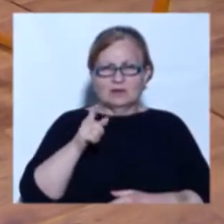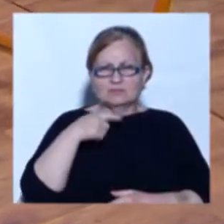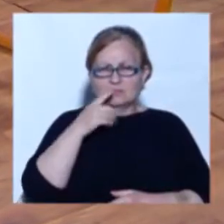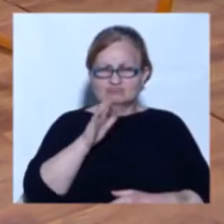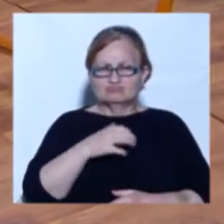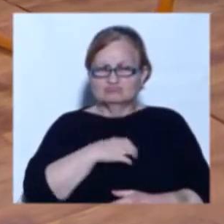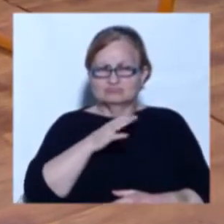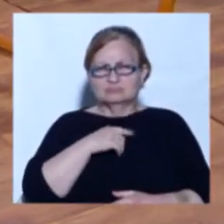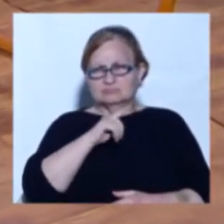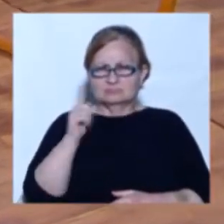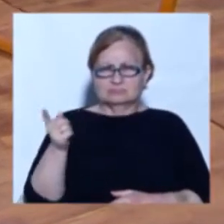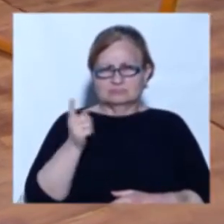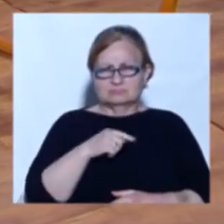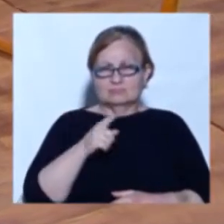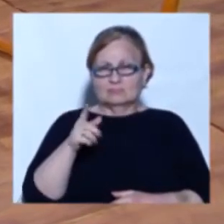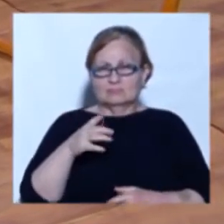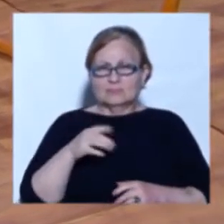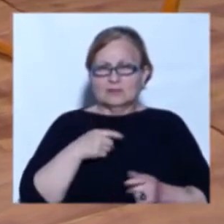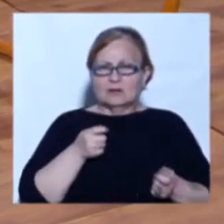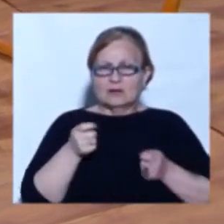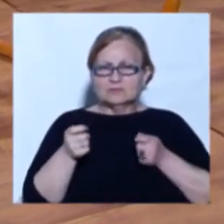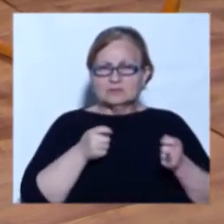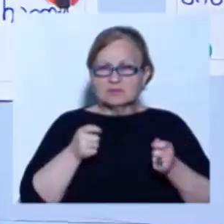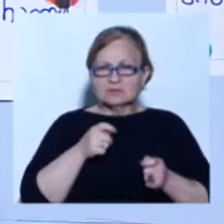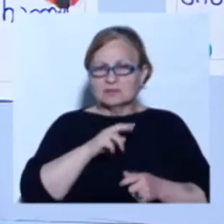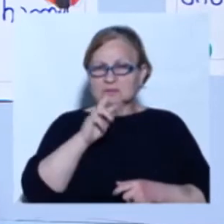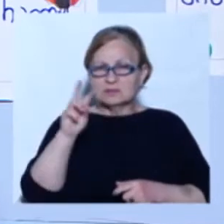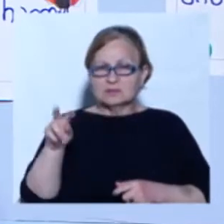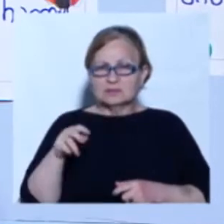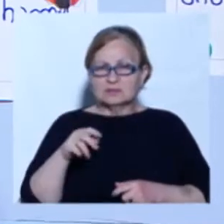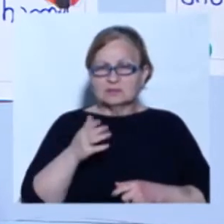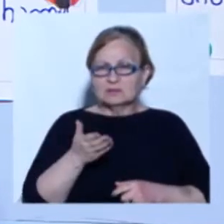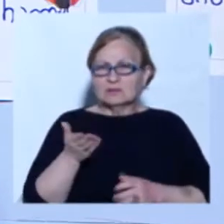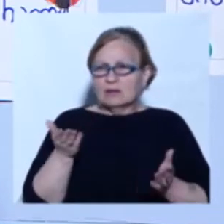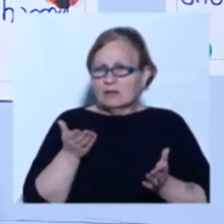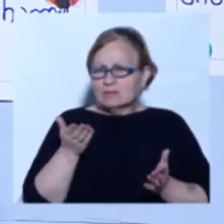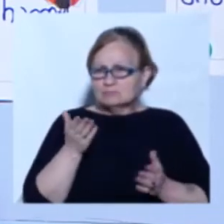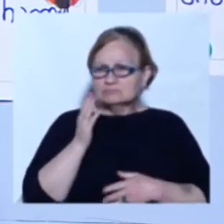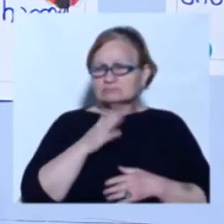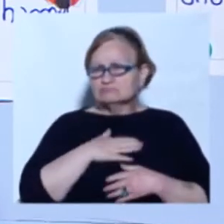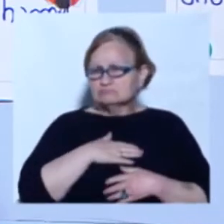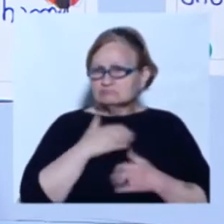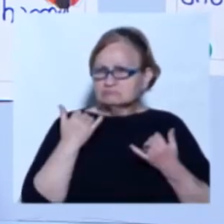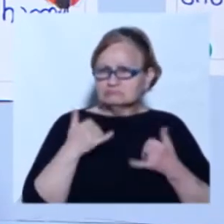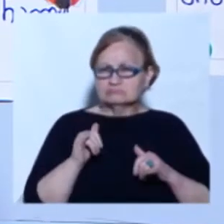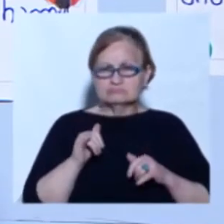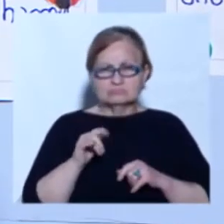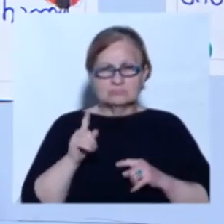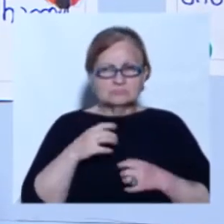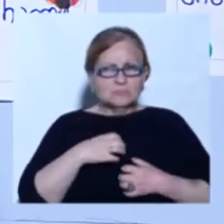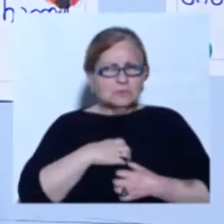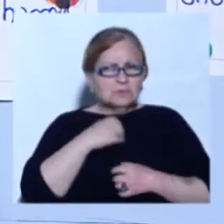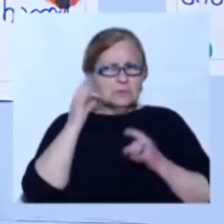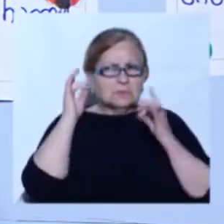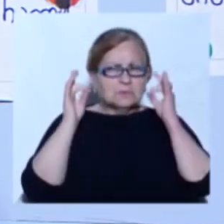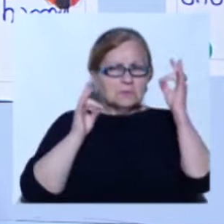ყანჩალას? ბრთხილად და უშიშრად უნდა ვიმოქმედო. Ვაი, ეს რა არის? Რაღაც საშიში